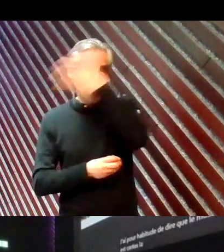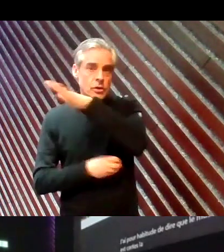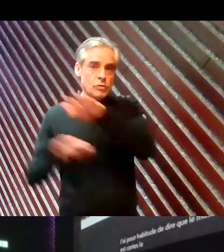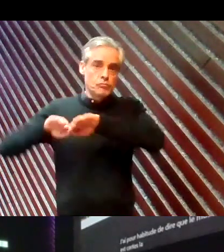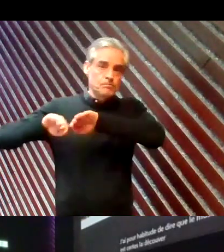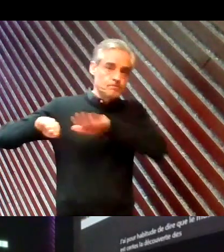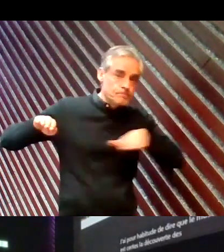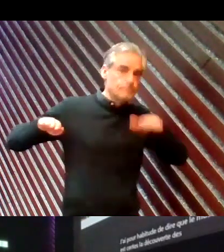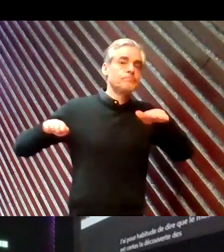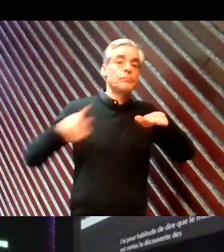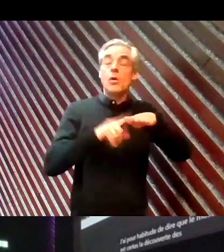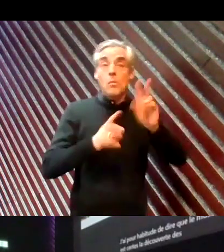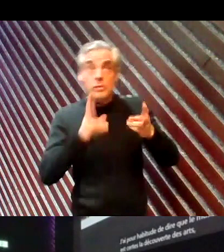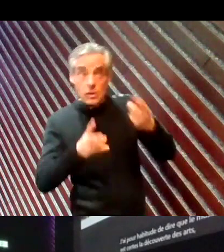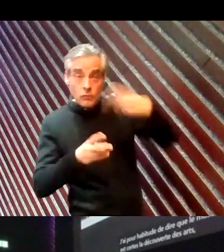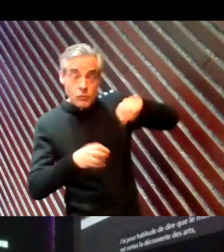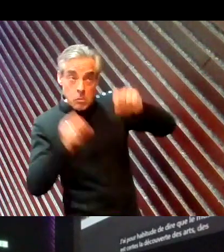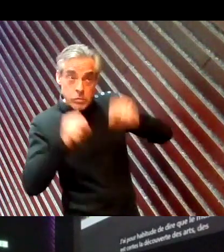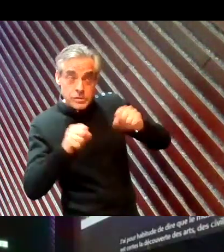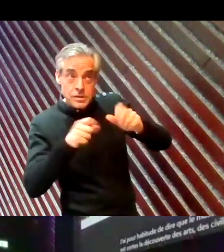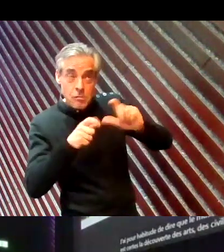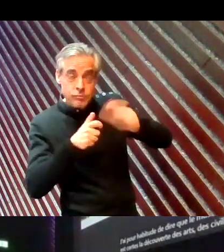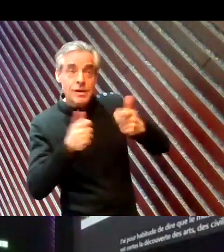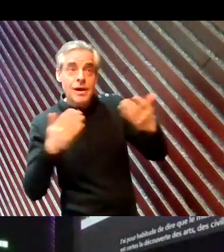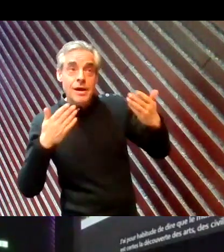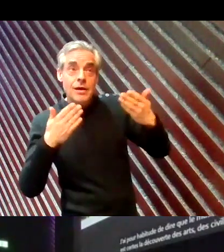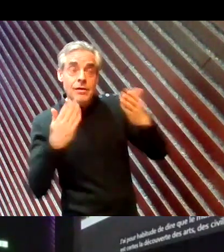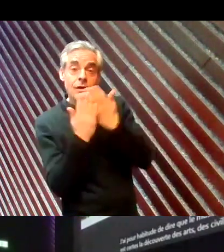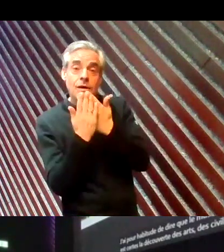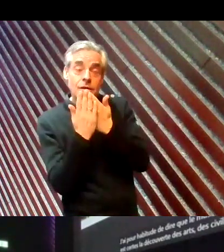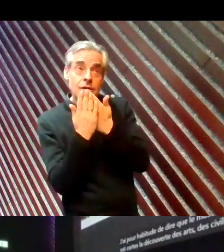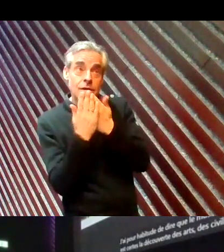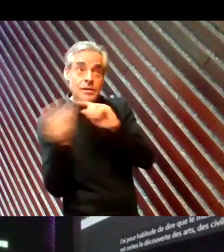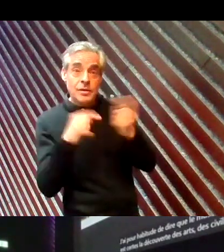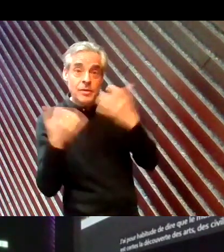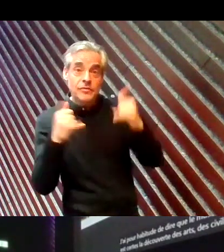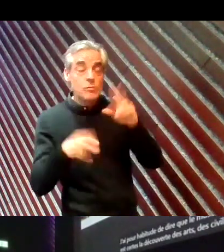D'ailleurs, si vous avez l'occasion, après la table ronde,'aller